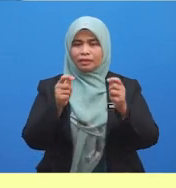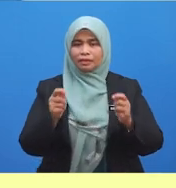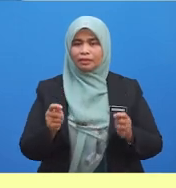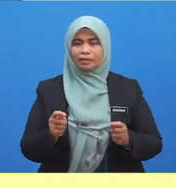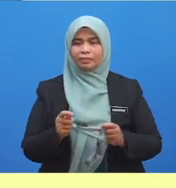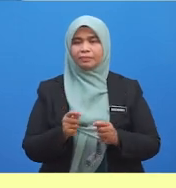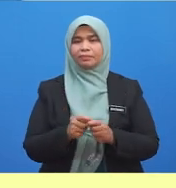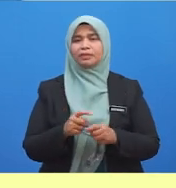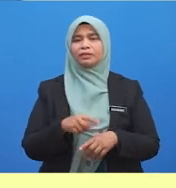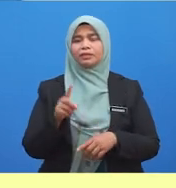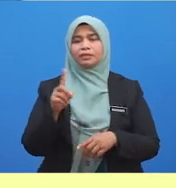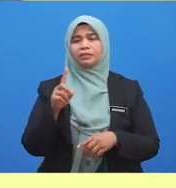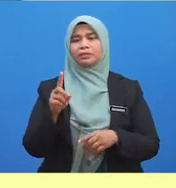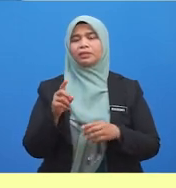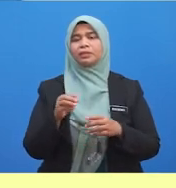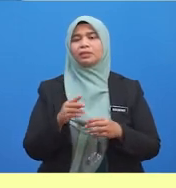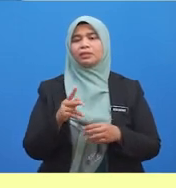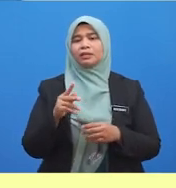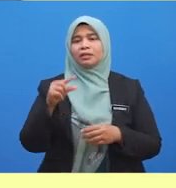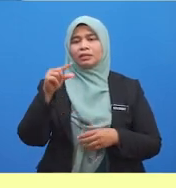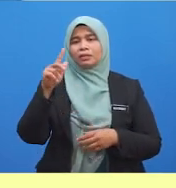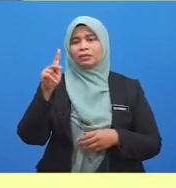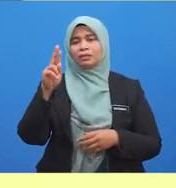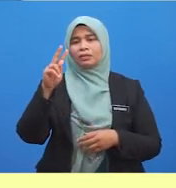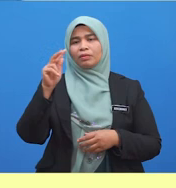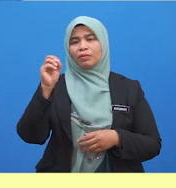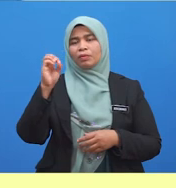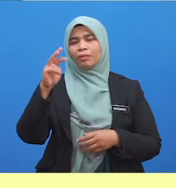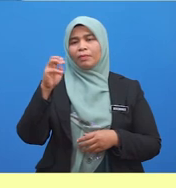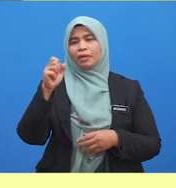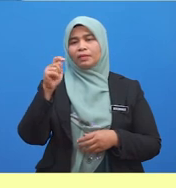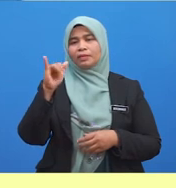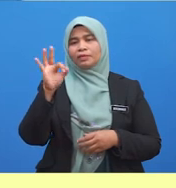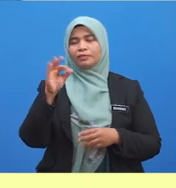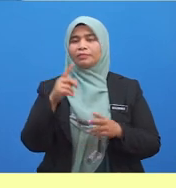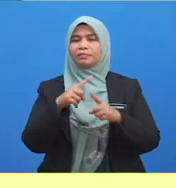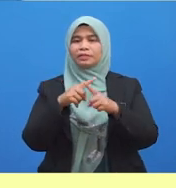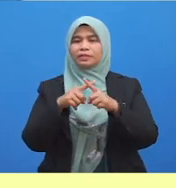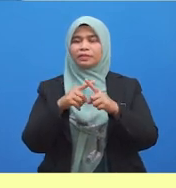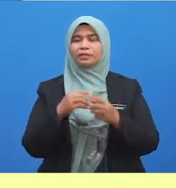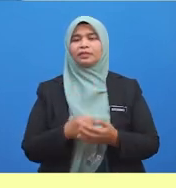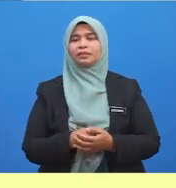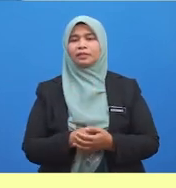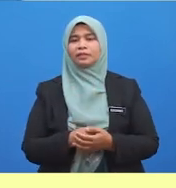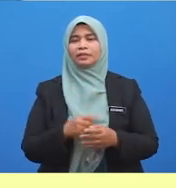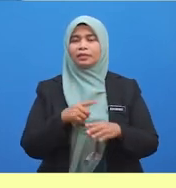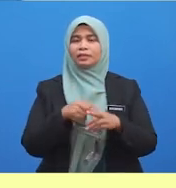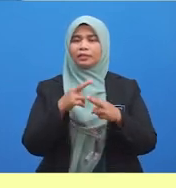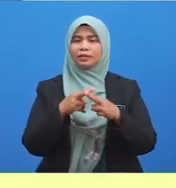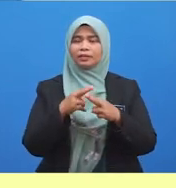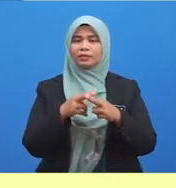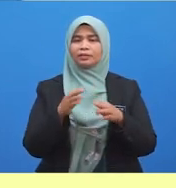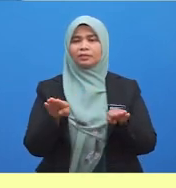mana kromatid bersilang dan membuat pertukaran bahan genetik ini dinamakan